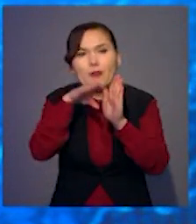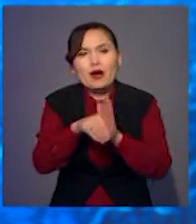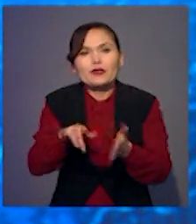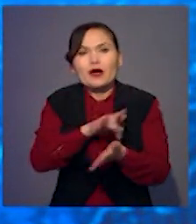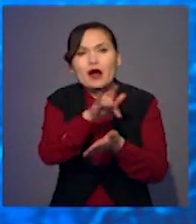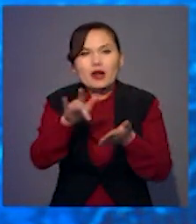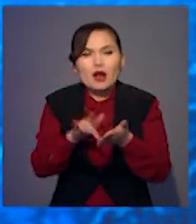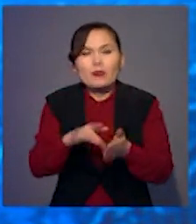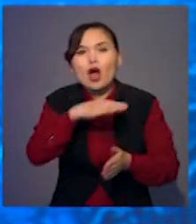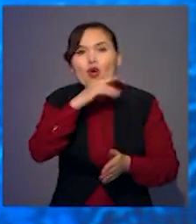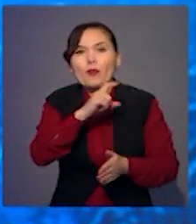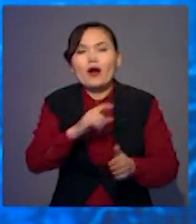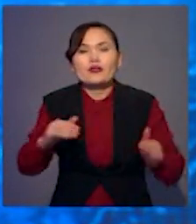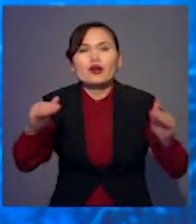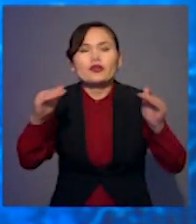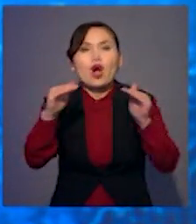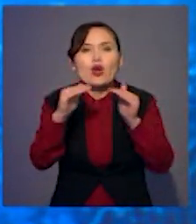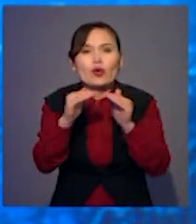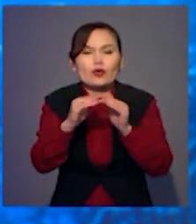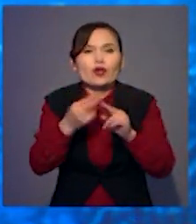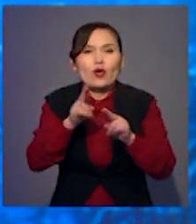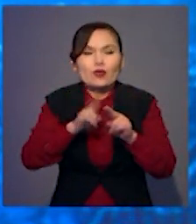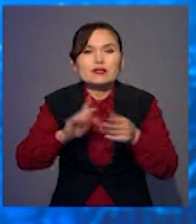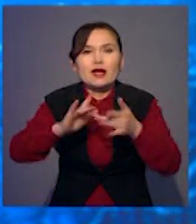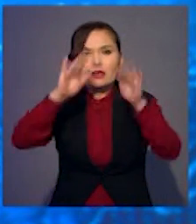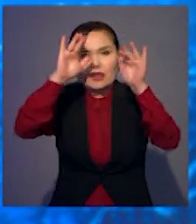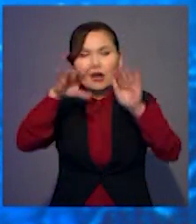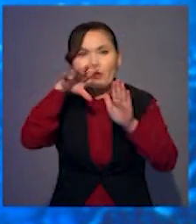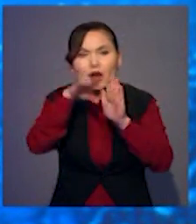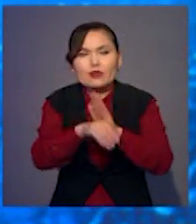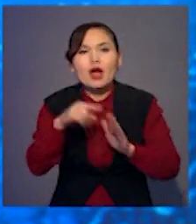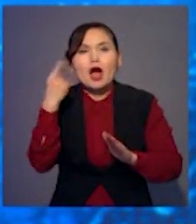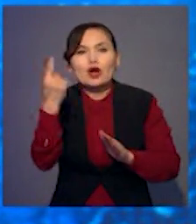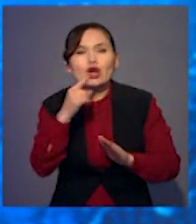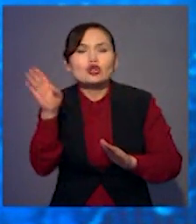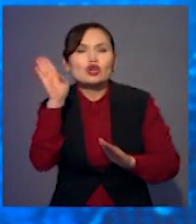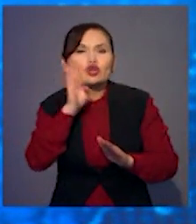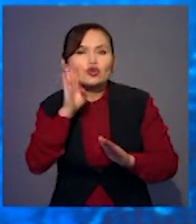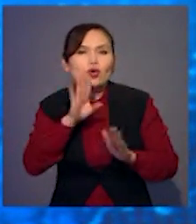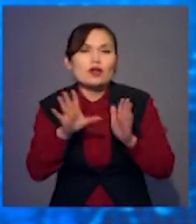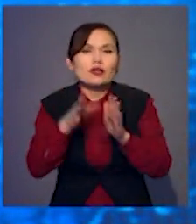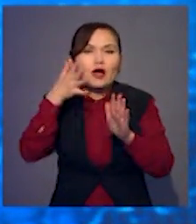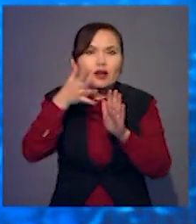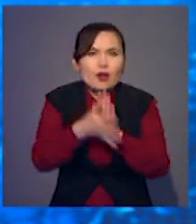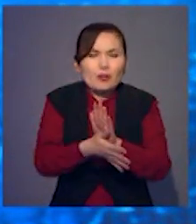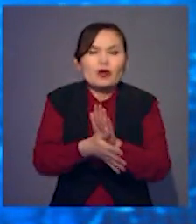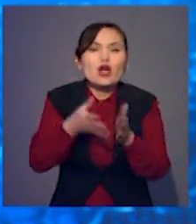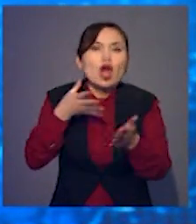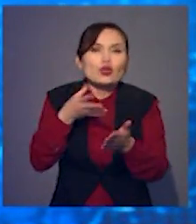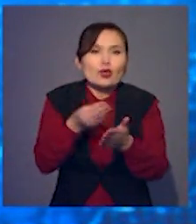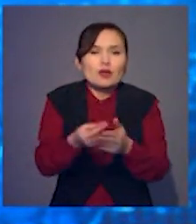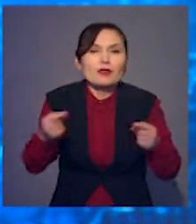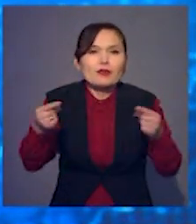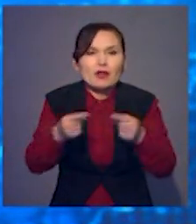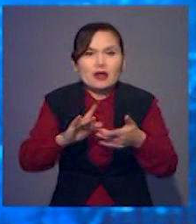шаһардағы көпқабатты 10 үй шаңырақ жүйесіне қосылды. Есептегіш құралдар су, жылу және жарықтың төлемдерін нақты